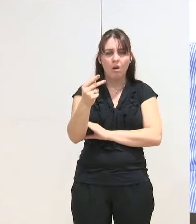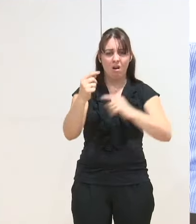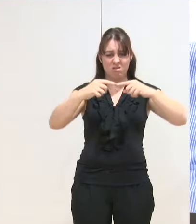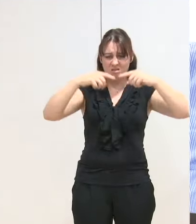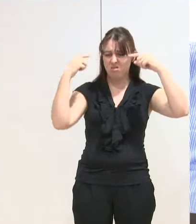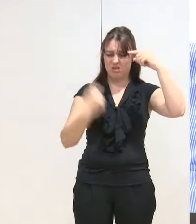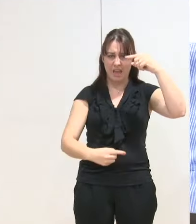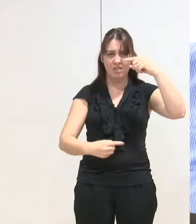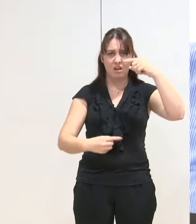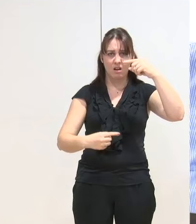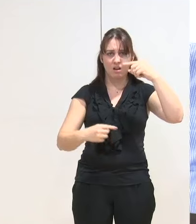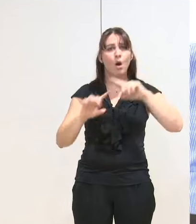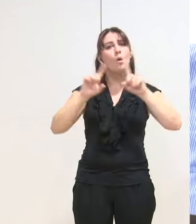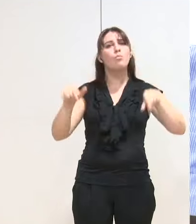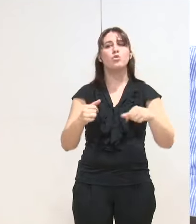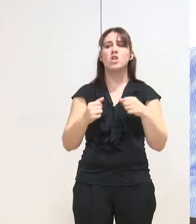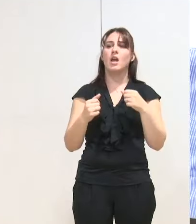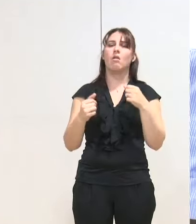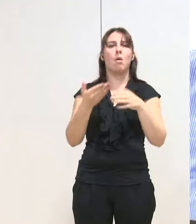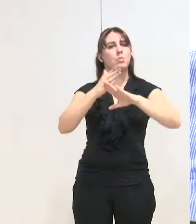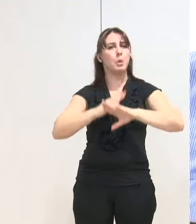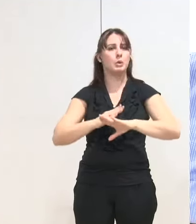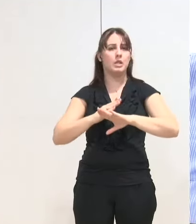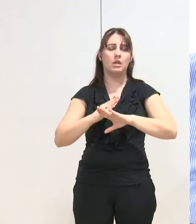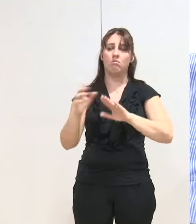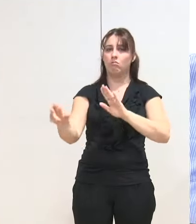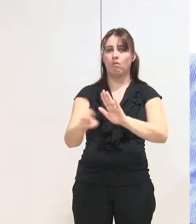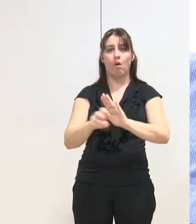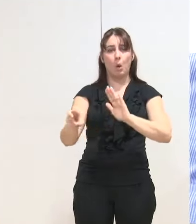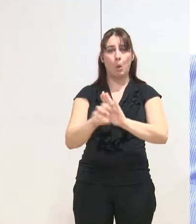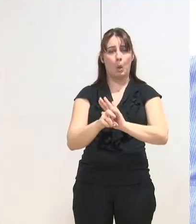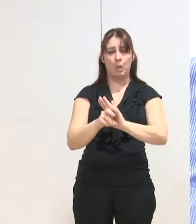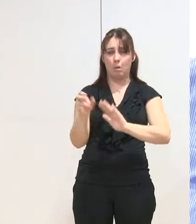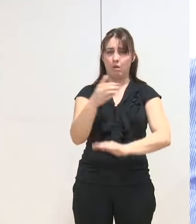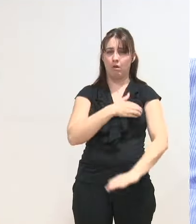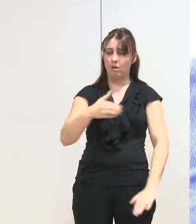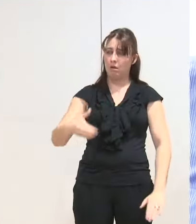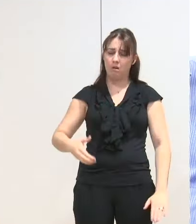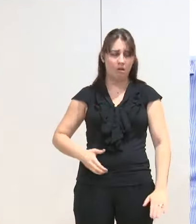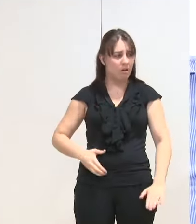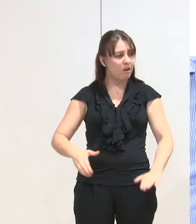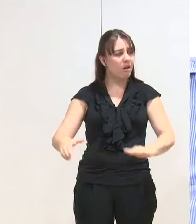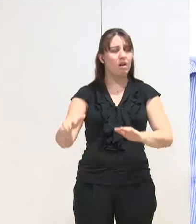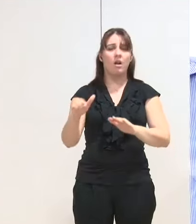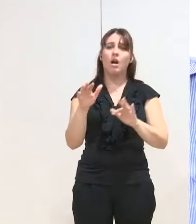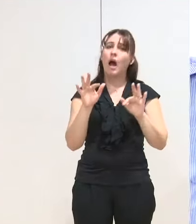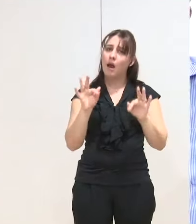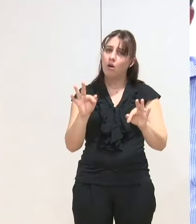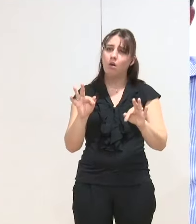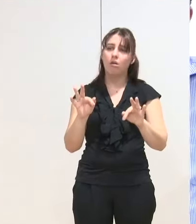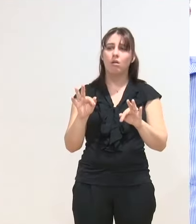dette sur le budget consolidé Grenoble est ainsi toute catégorie